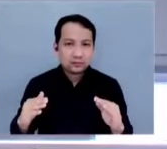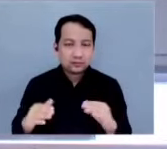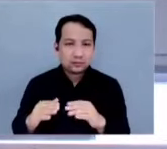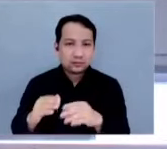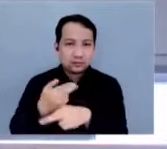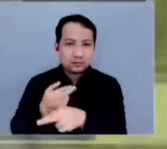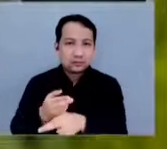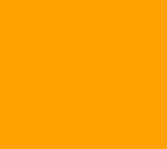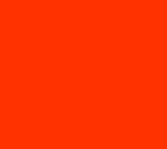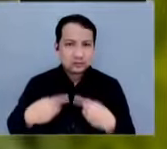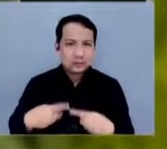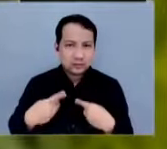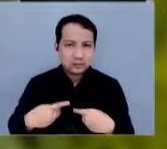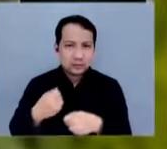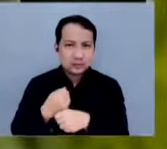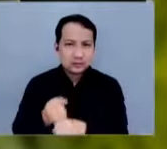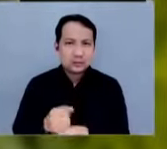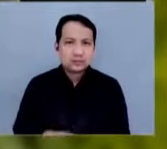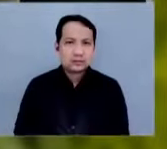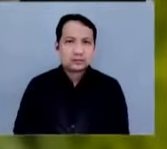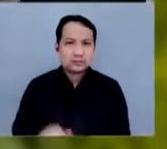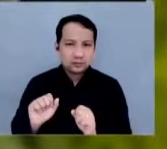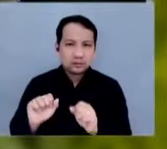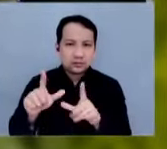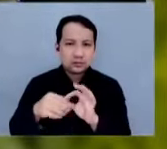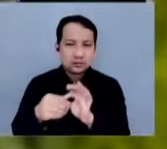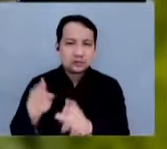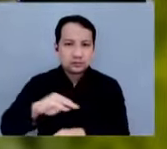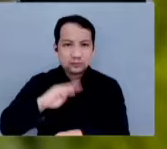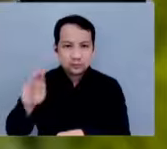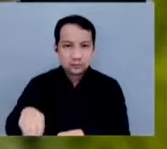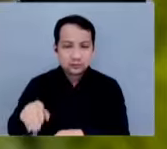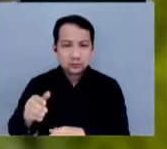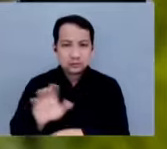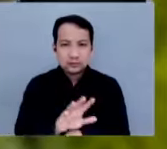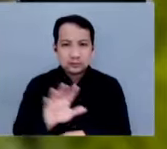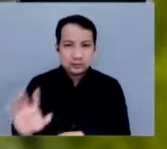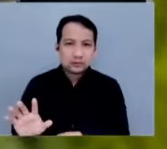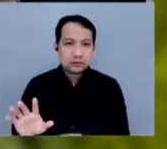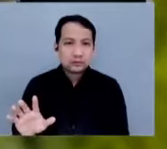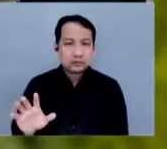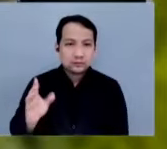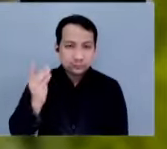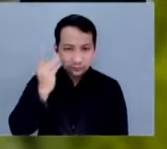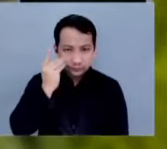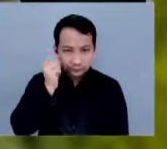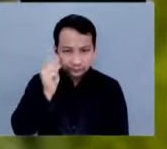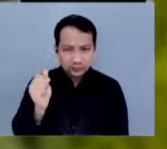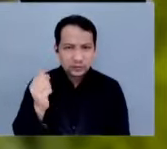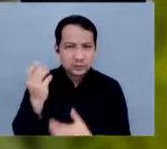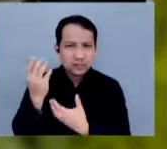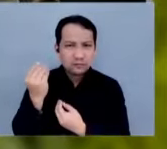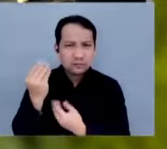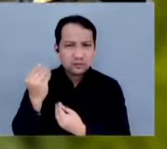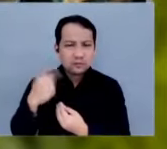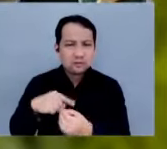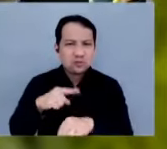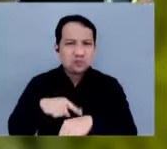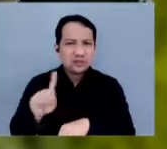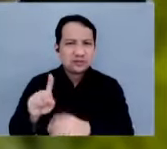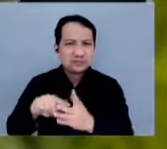damit. Live mula sa Maynila, nasa frontline ng balitang yan si Dave Abuel. Dave, anong oras nagsimula